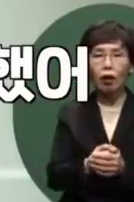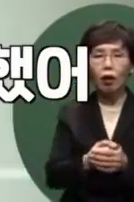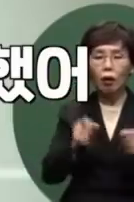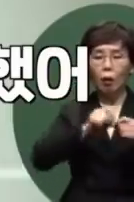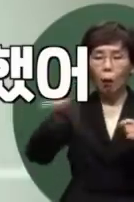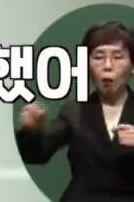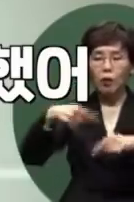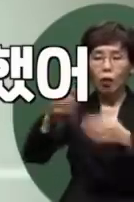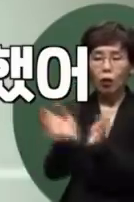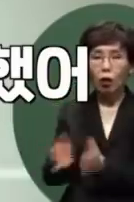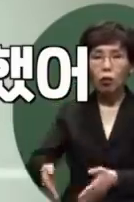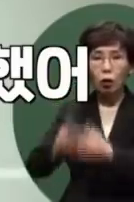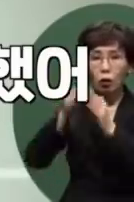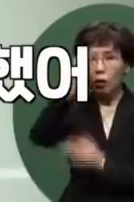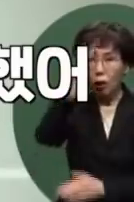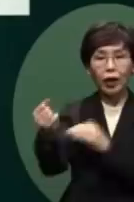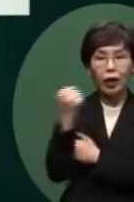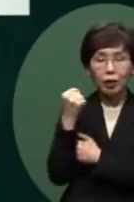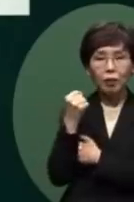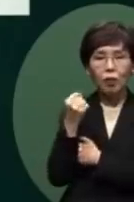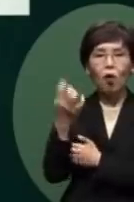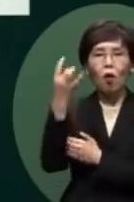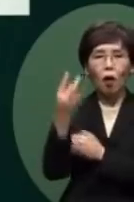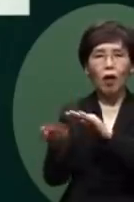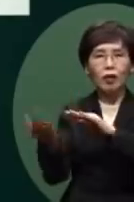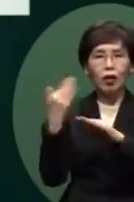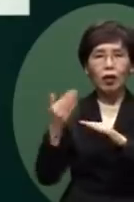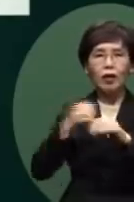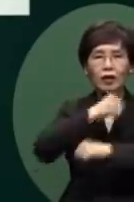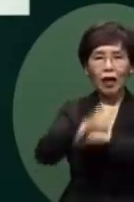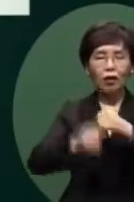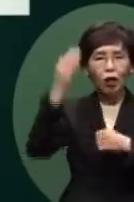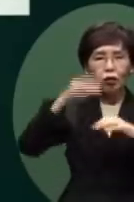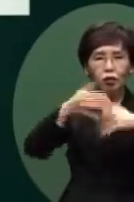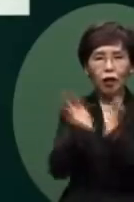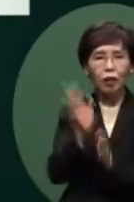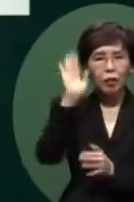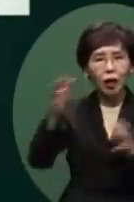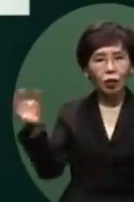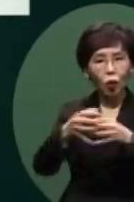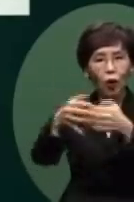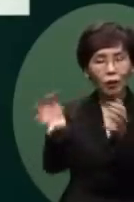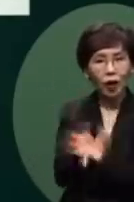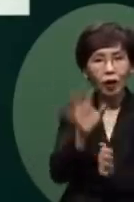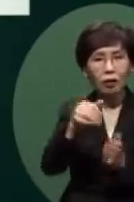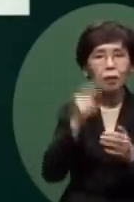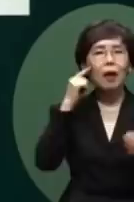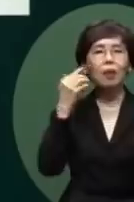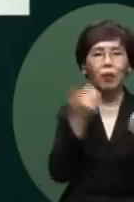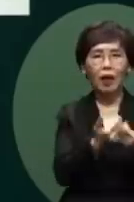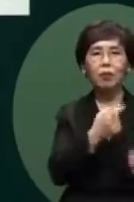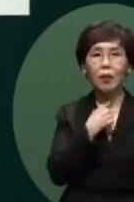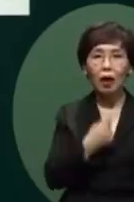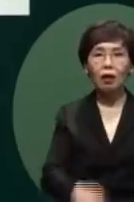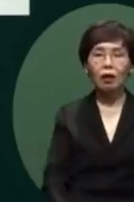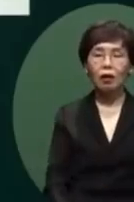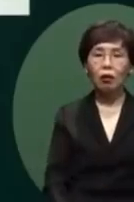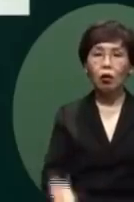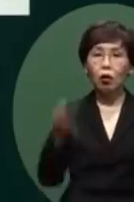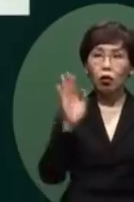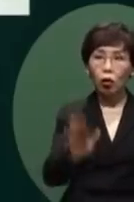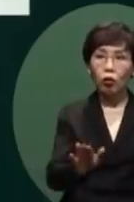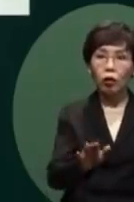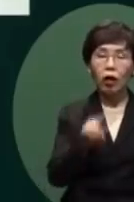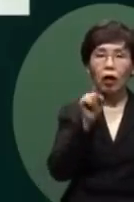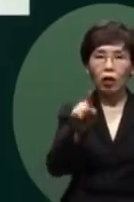거 사과하실 의향 없으신지. 자유한국당 또 미래통합당에서는 반대를 했습니다. 그런데